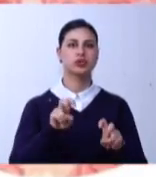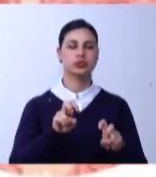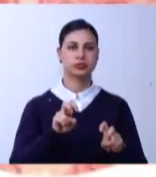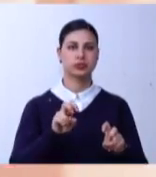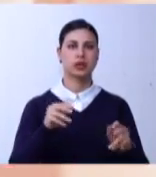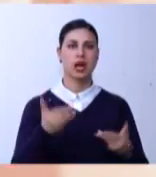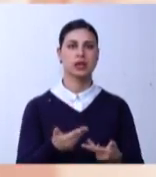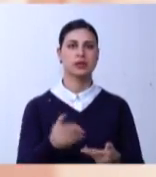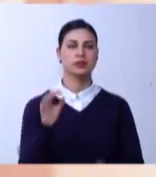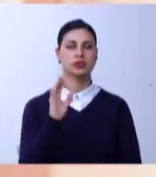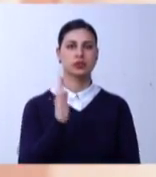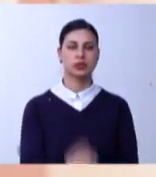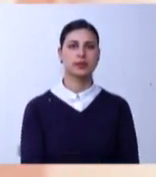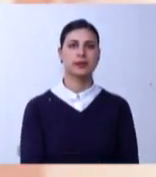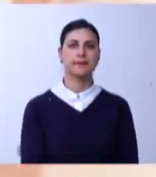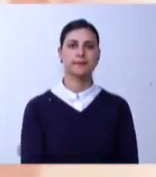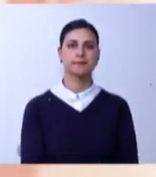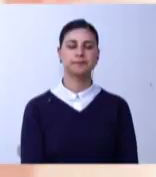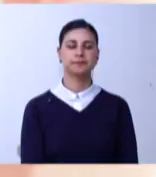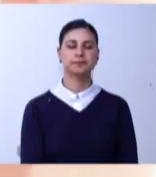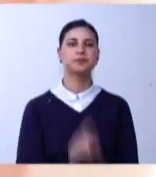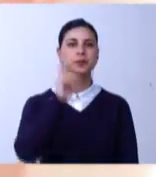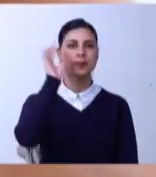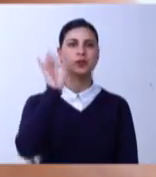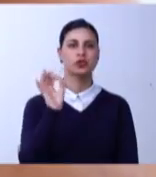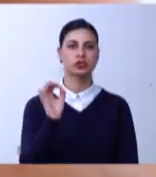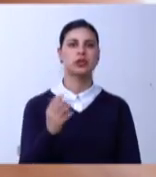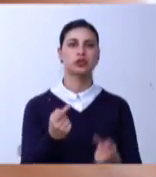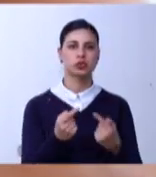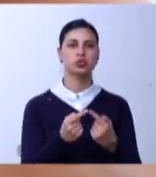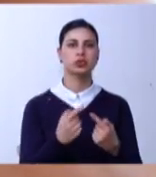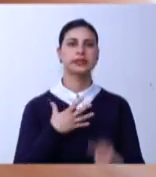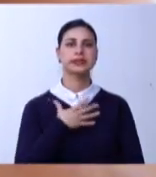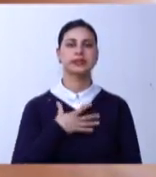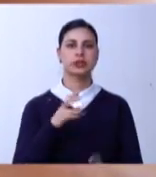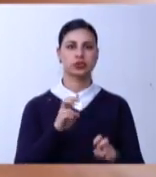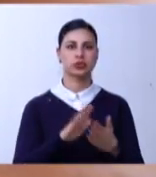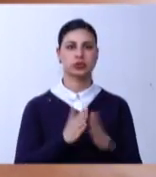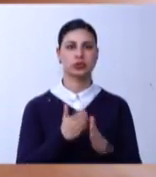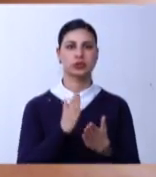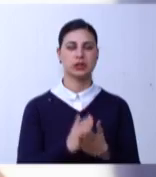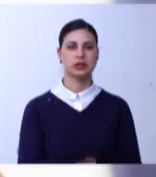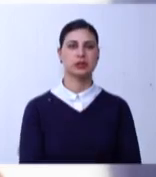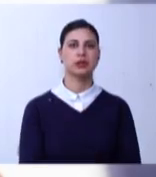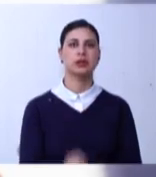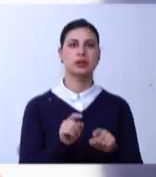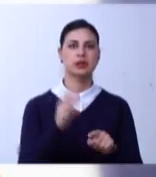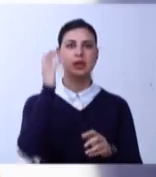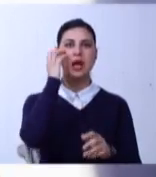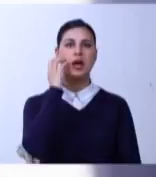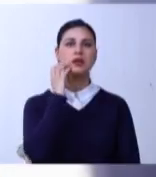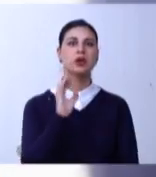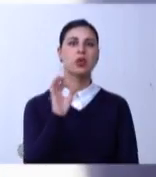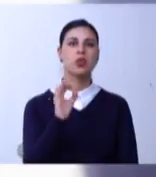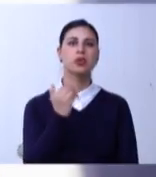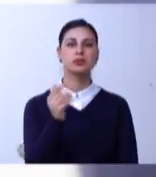ანთებითი პროცესი სახელდება. ესი გამომწვევის ხშირ შემთხვევაში ზუსტად სტრესული სიტუაციაა. აკნე, მორიგი ნიშანი